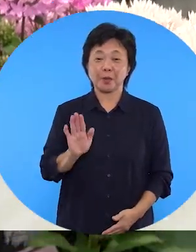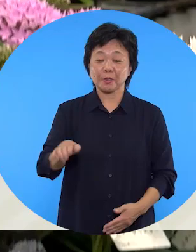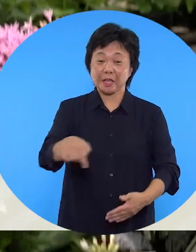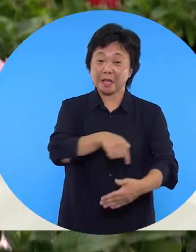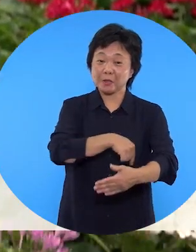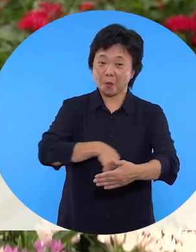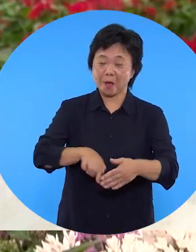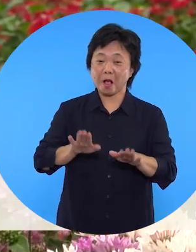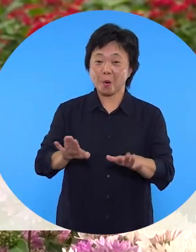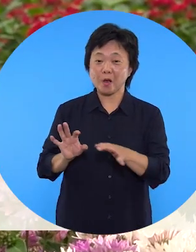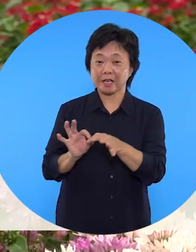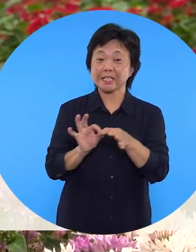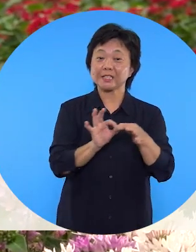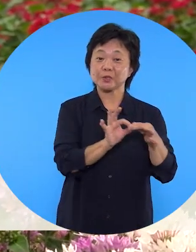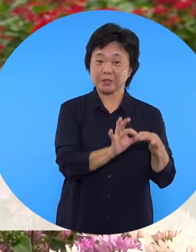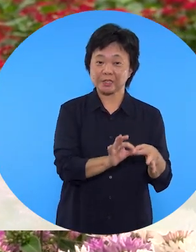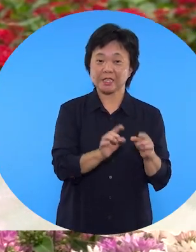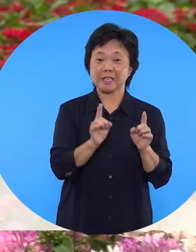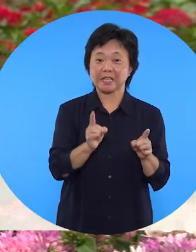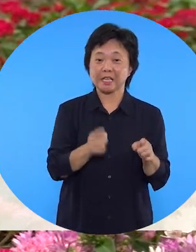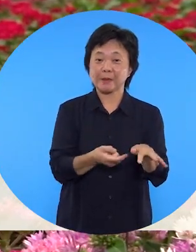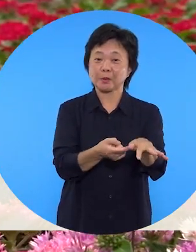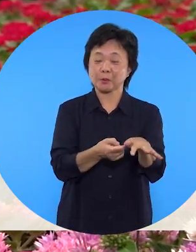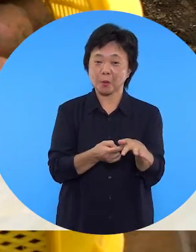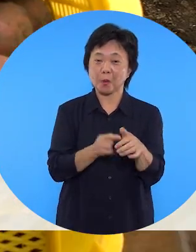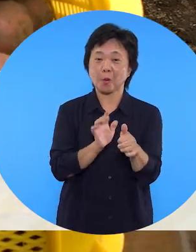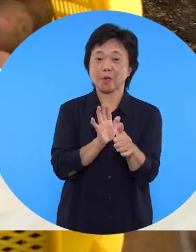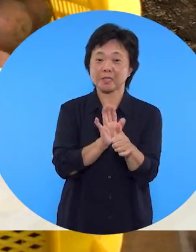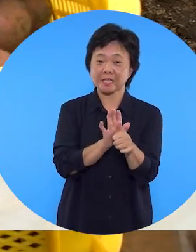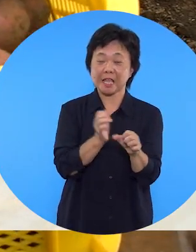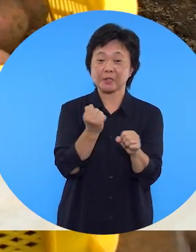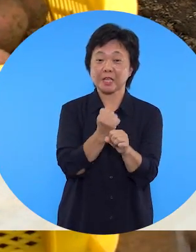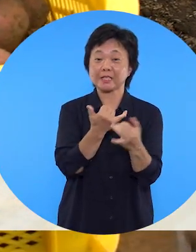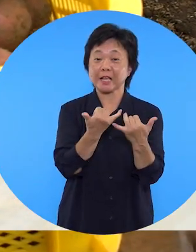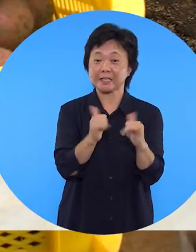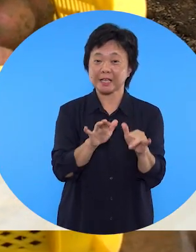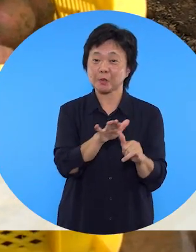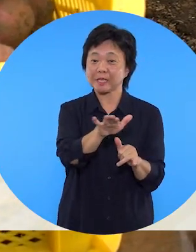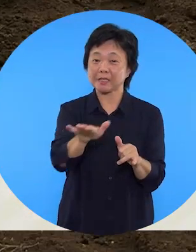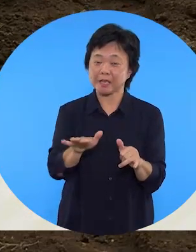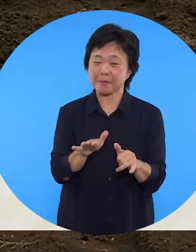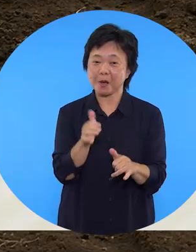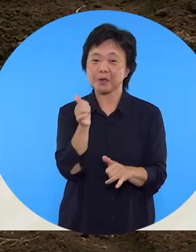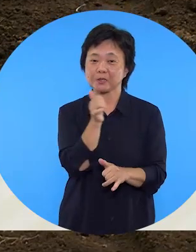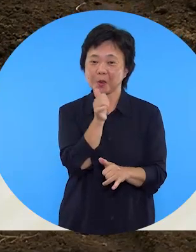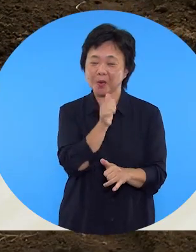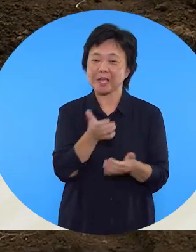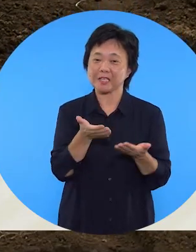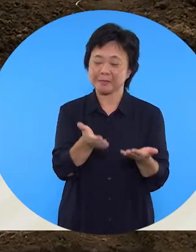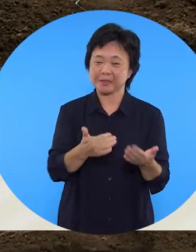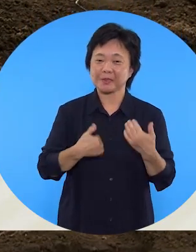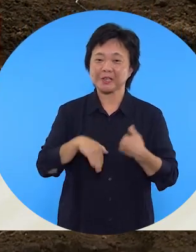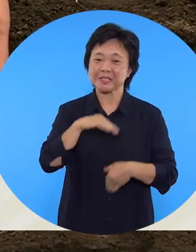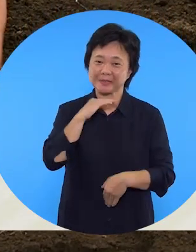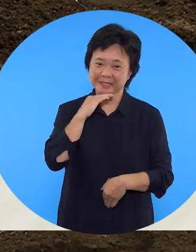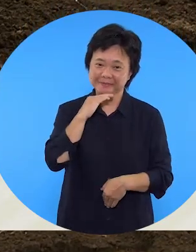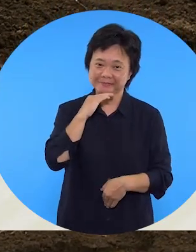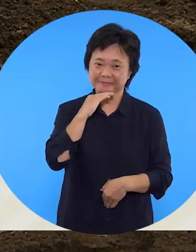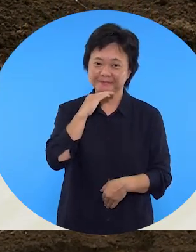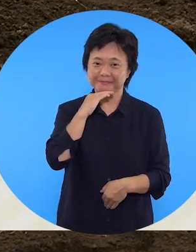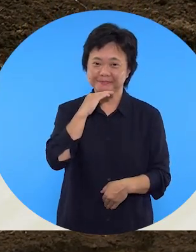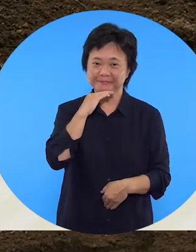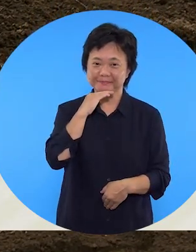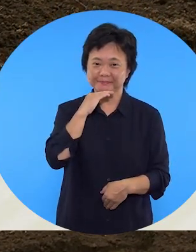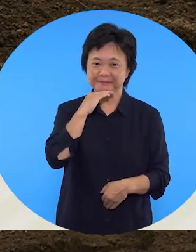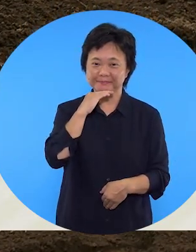世界の練馬ホットラインは今回に引き続き練馬の堂宇支える生産者の皆さんをご紹介しますどうぞ